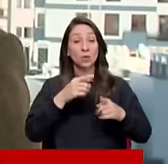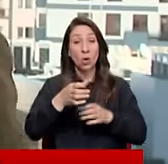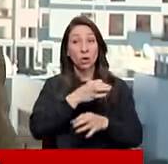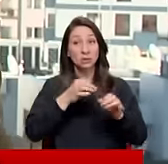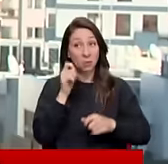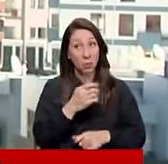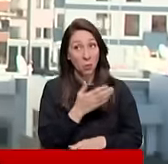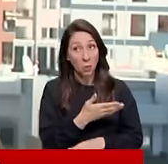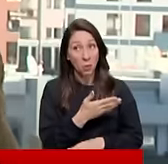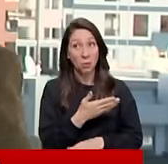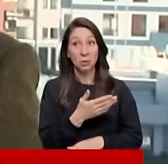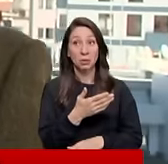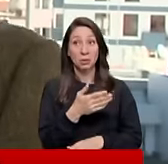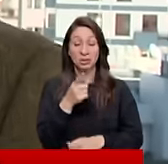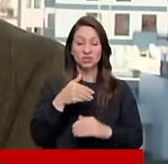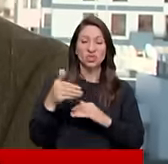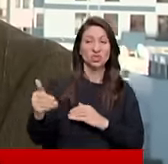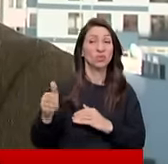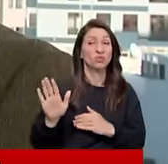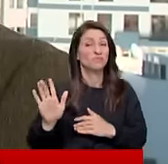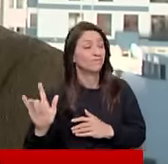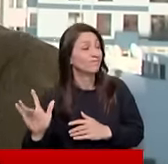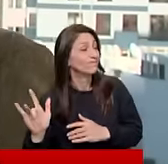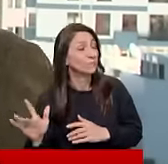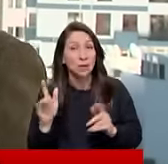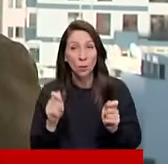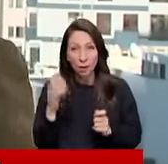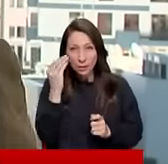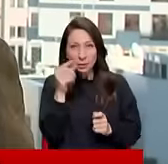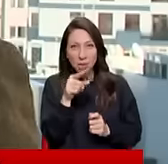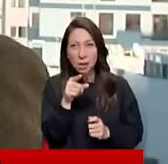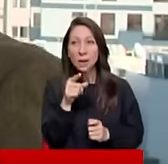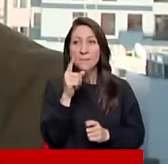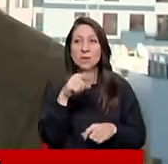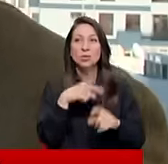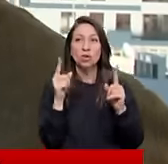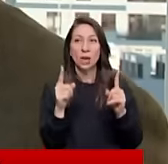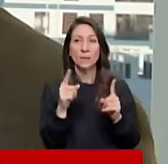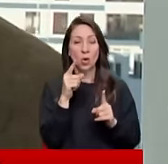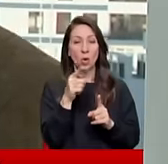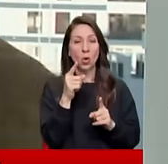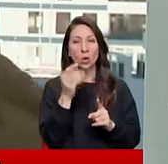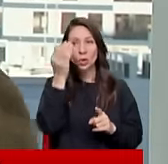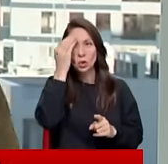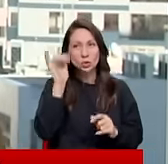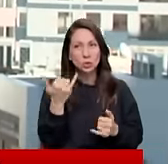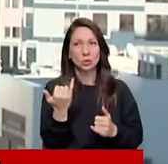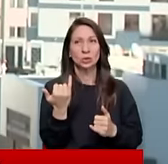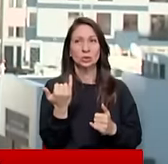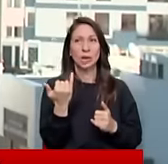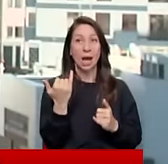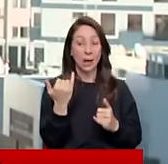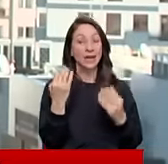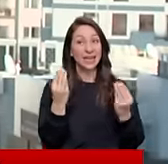kendisi yani seni dışlıyor falan. Anlatabiliyor muyum? Yani bir dönemin o yoksul